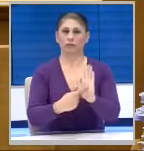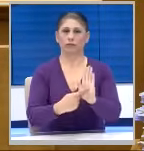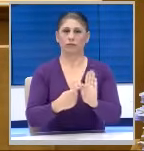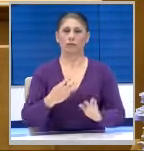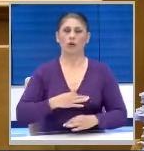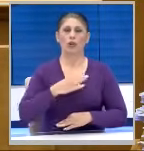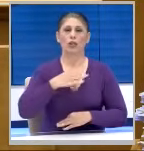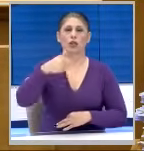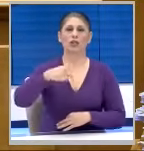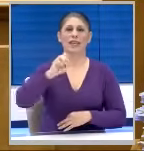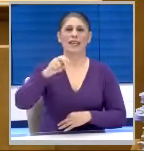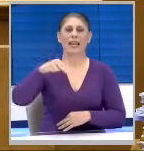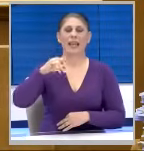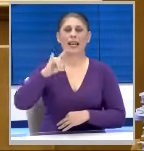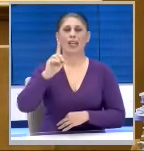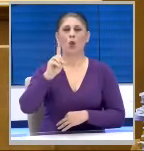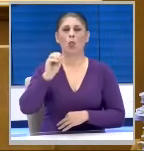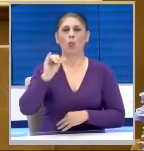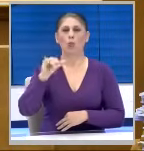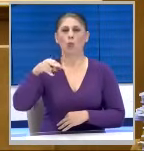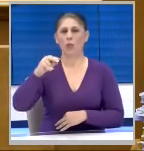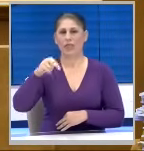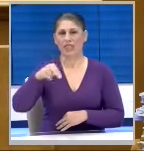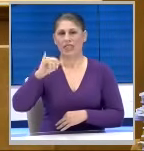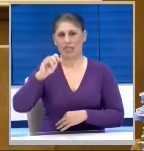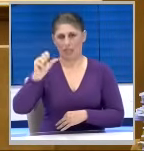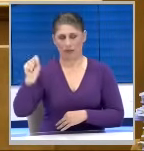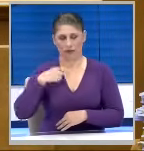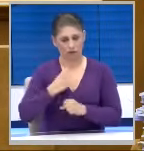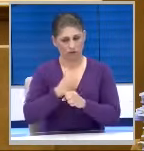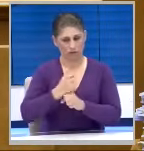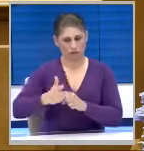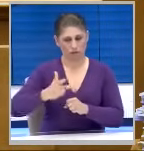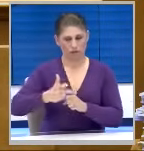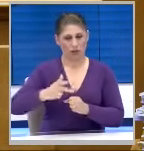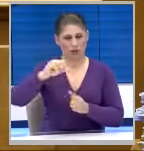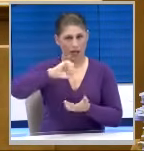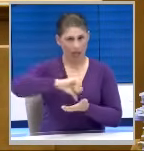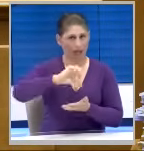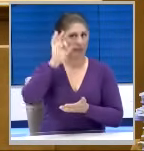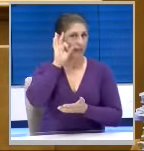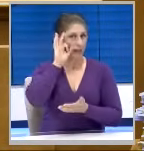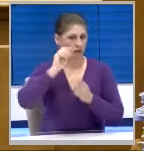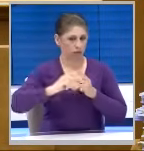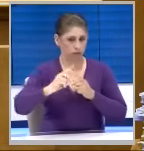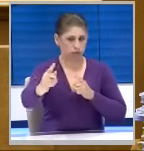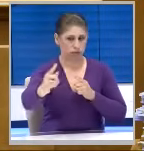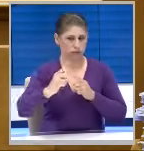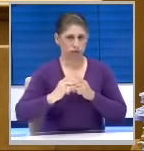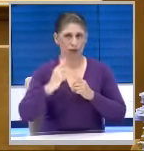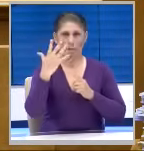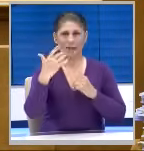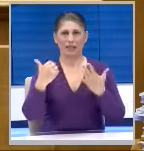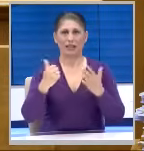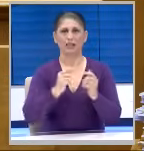γενι δούνιας εργάζομαι ως μηχανοδηγός και κάνω τη γραμμή αθήνα-θεσσαλονίκη πέντε ή έξι